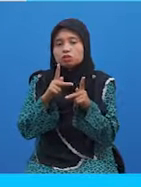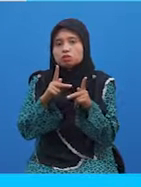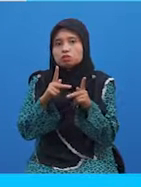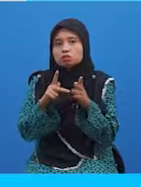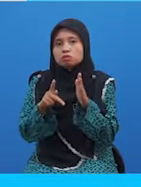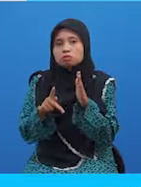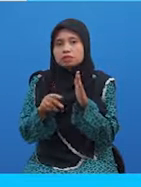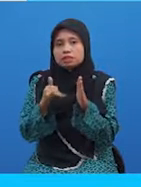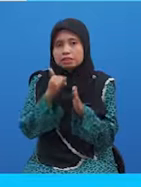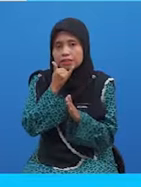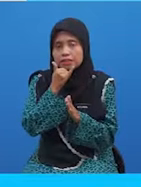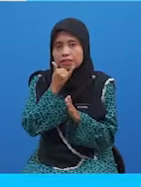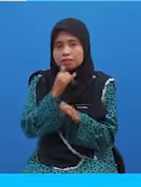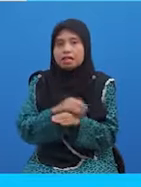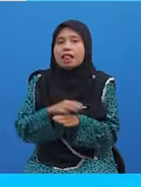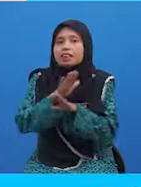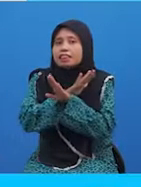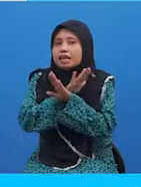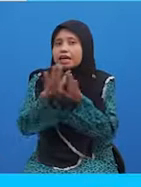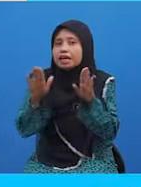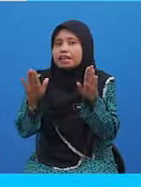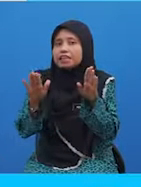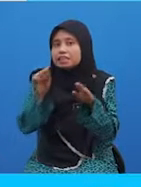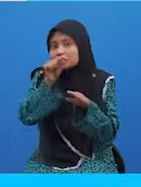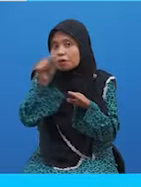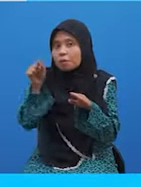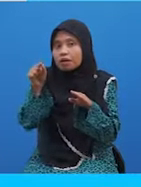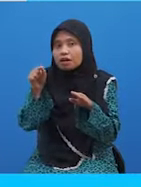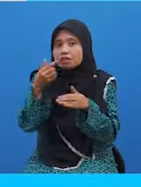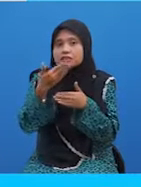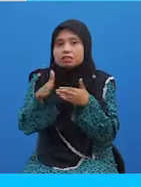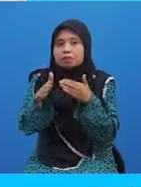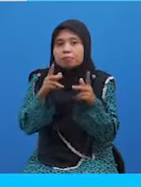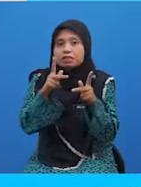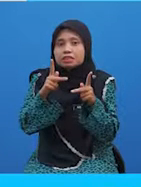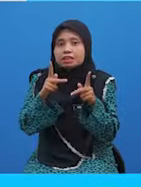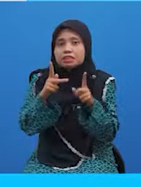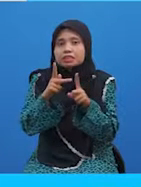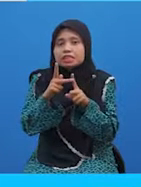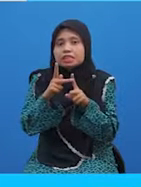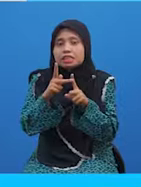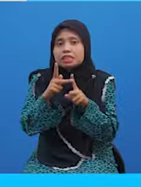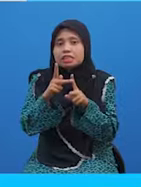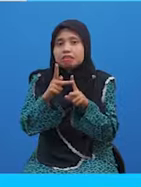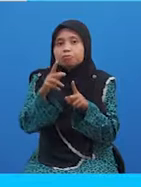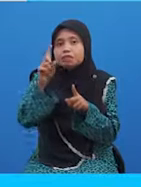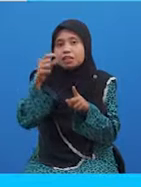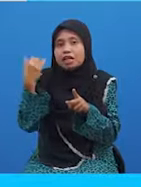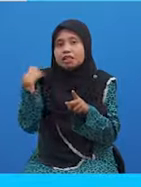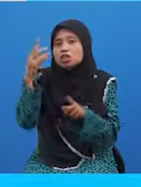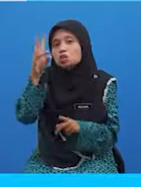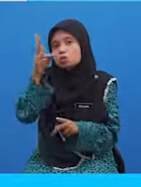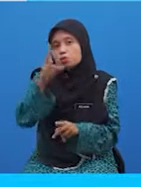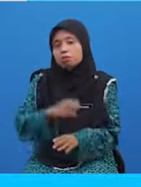ke-17, kesalahannya ialah tiada tanda sempang selepas kata sendi ke yang diikuti angka